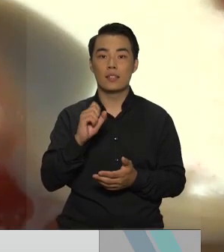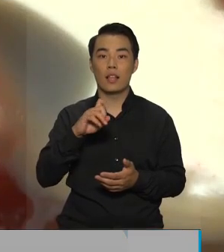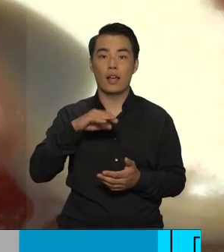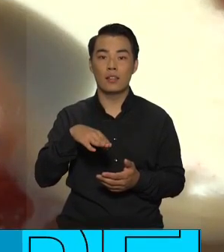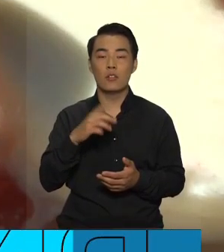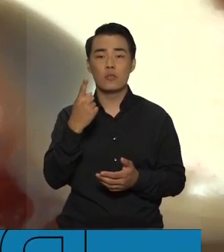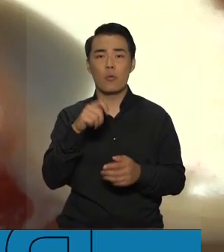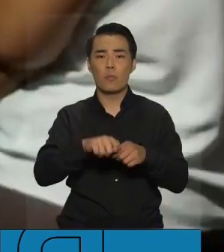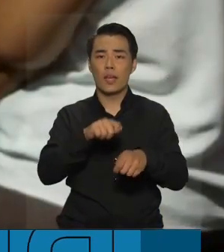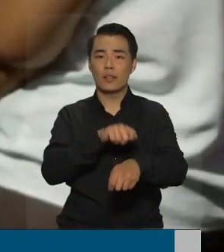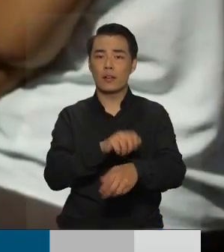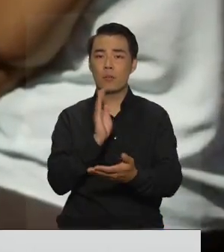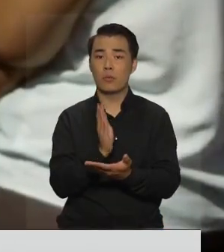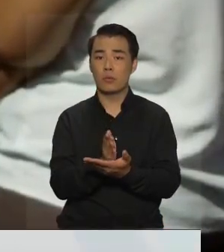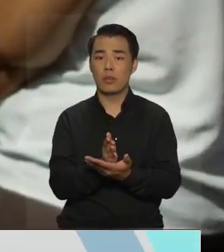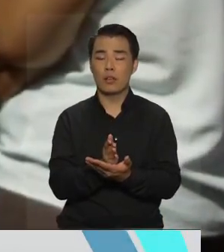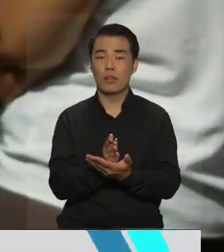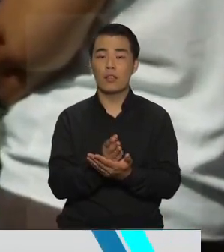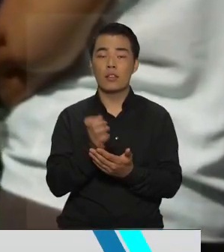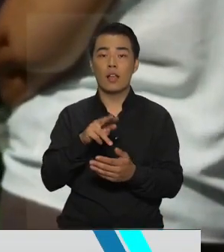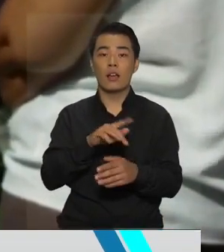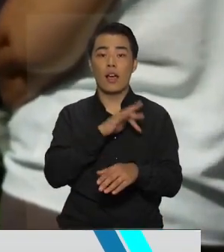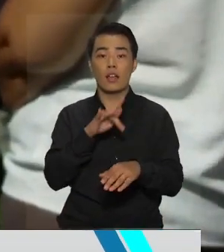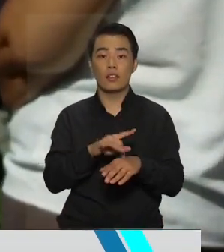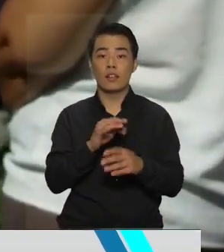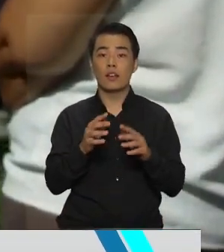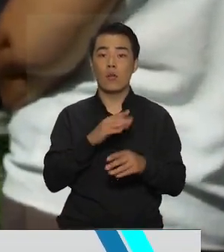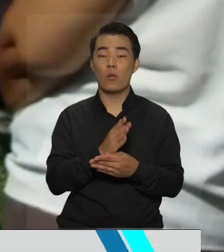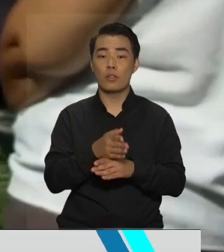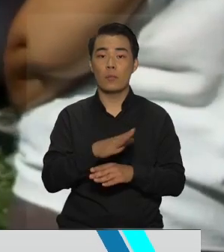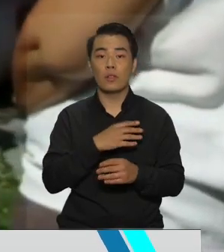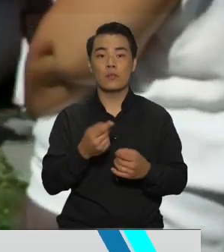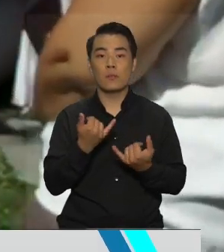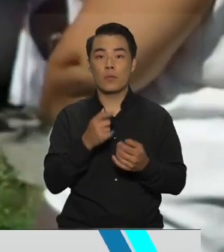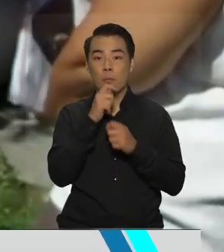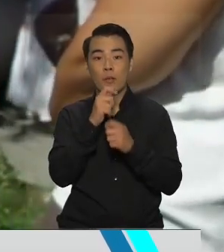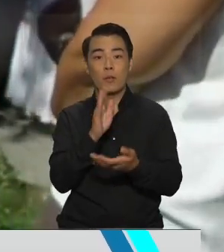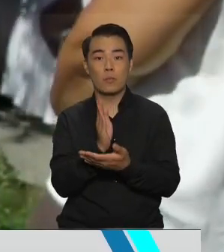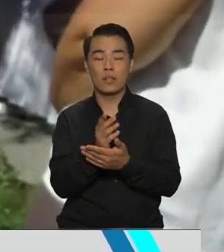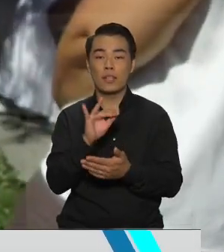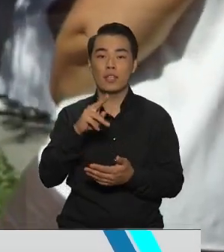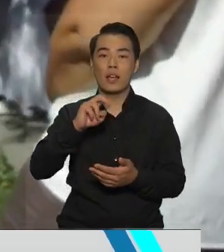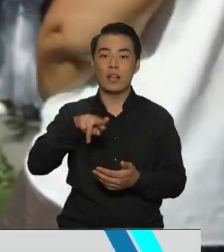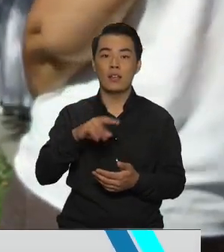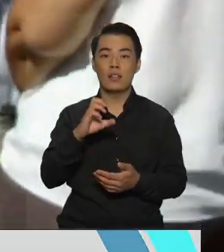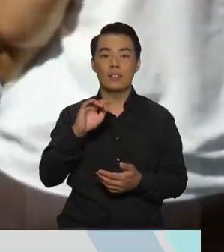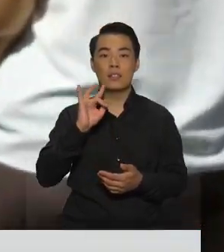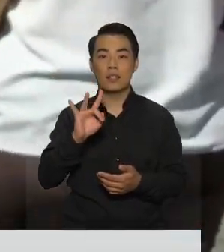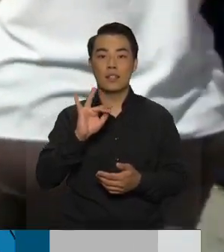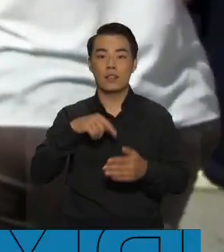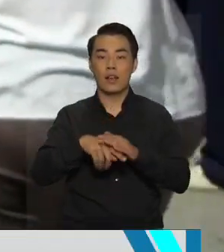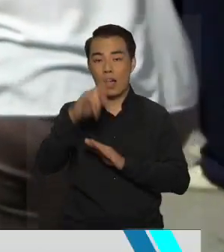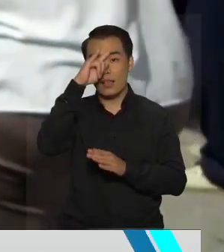длиною в 100 метров. Для горожан и гостей приготовили сюрприз. Итальянское блюдо с сыром моцарелла